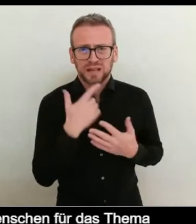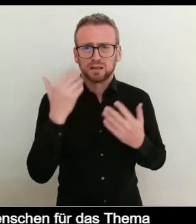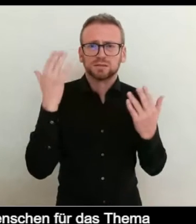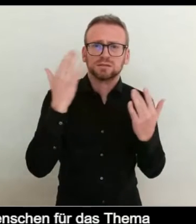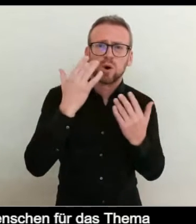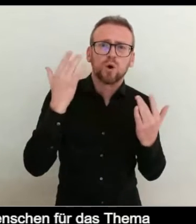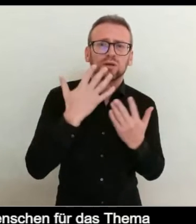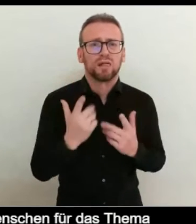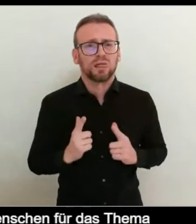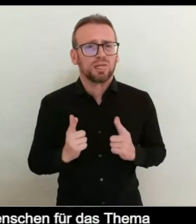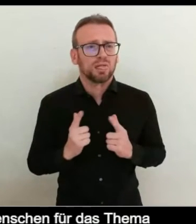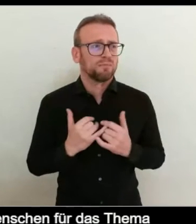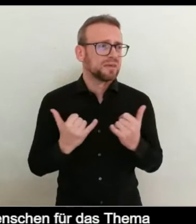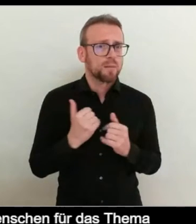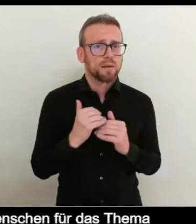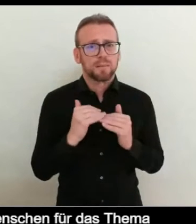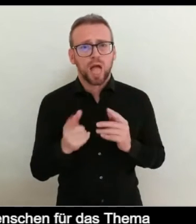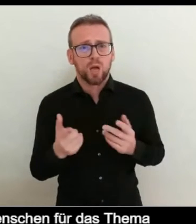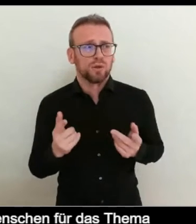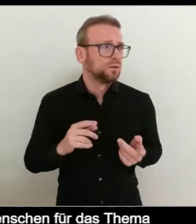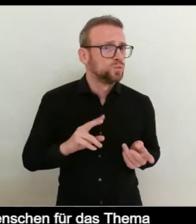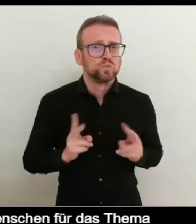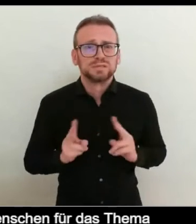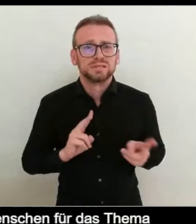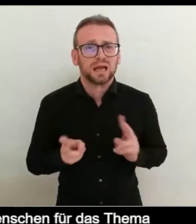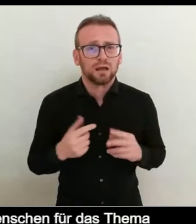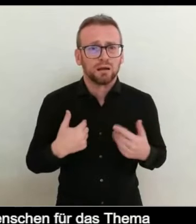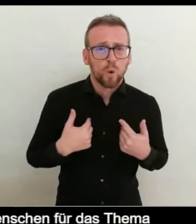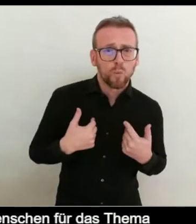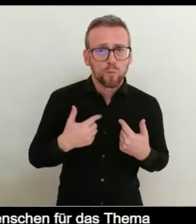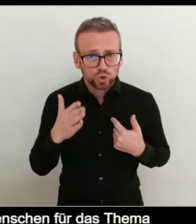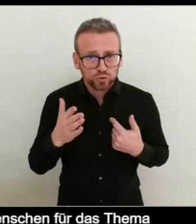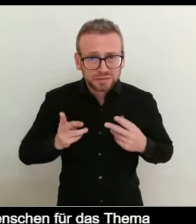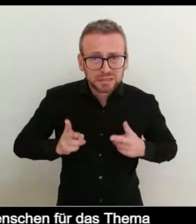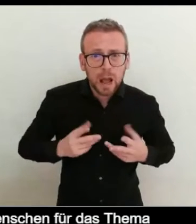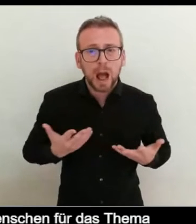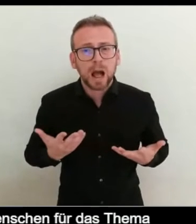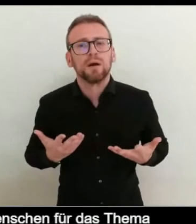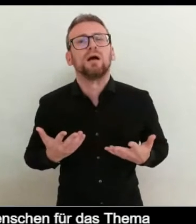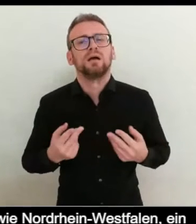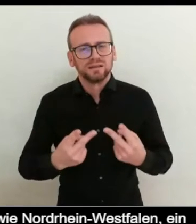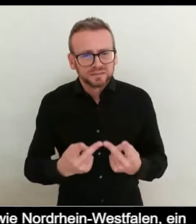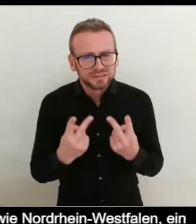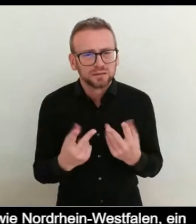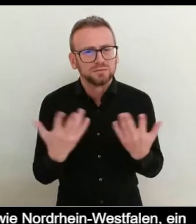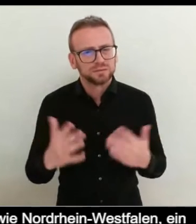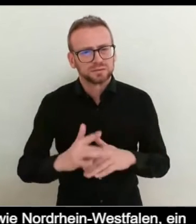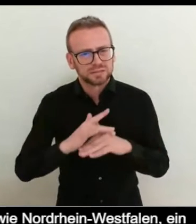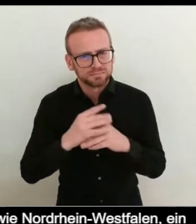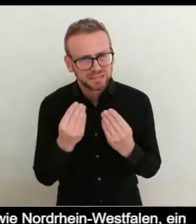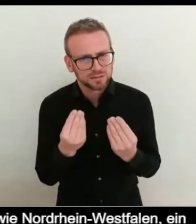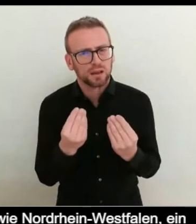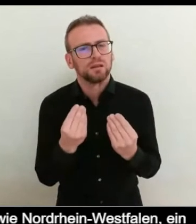zum gesellschaftlichen Frieden. Insofern große Aufgaben, aber ein großes Anliegen auch von uns,